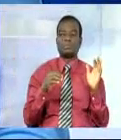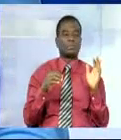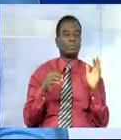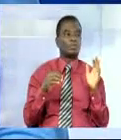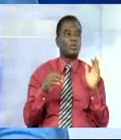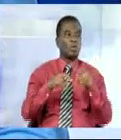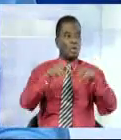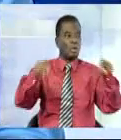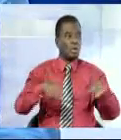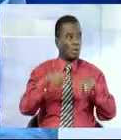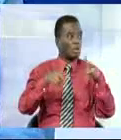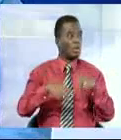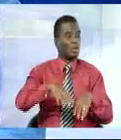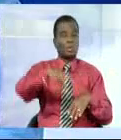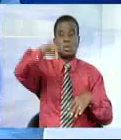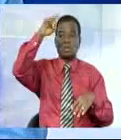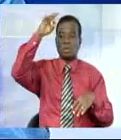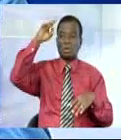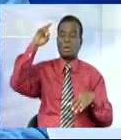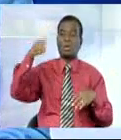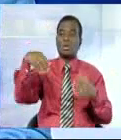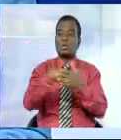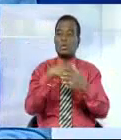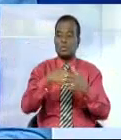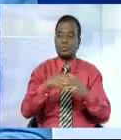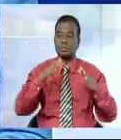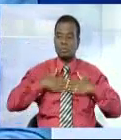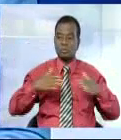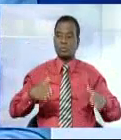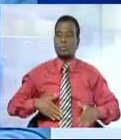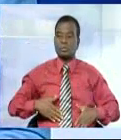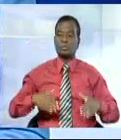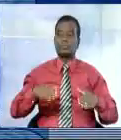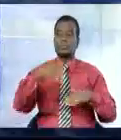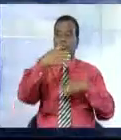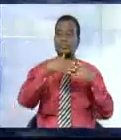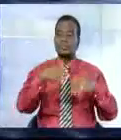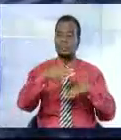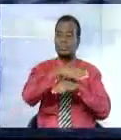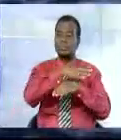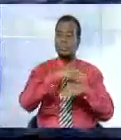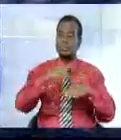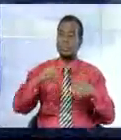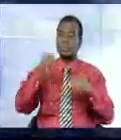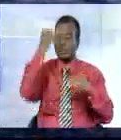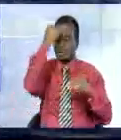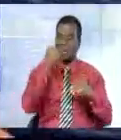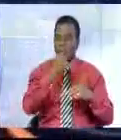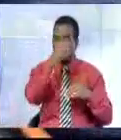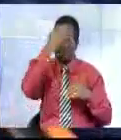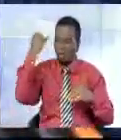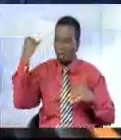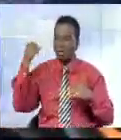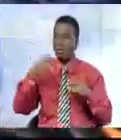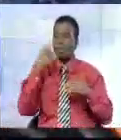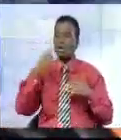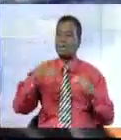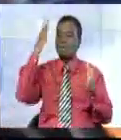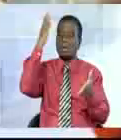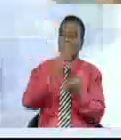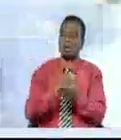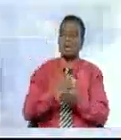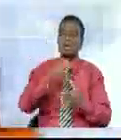Les recherches pour retrouver de nouveaux corps de victimes du naufrage près des côtes de l'île italienne de Lampedusa ont été interrompues